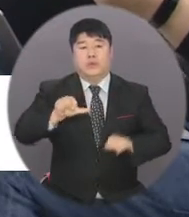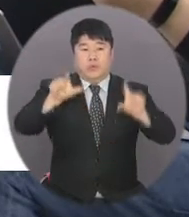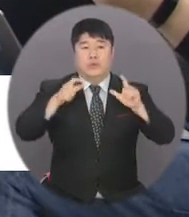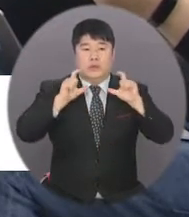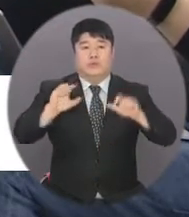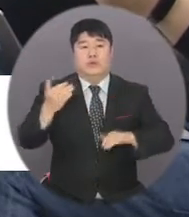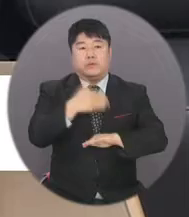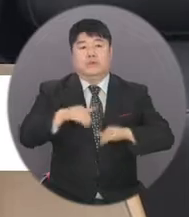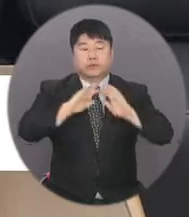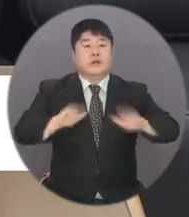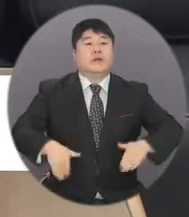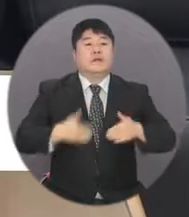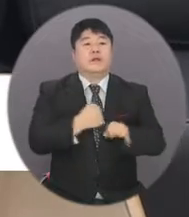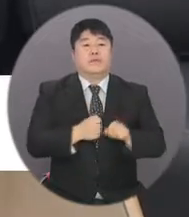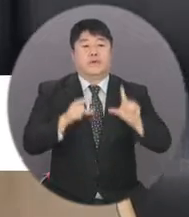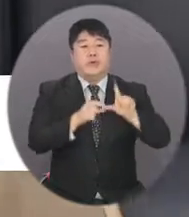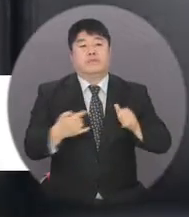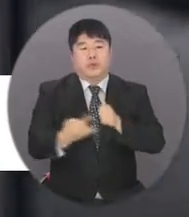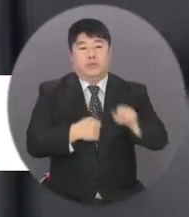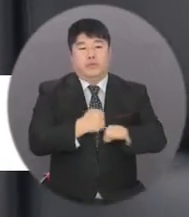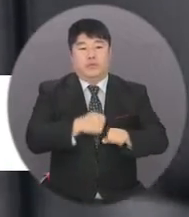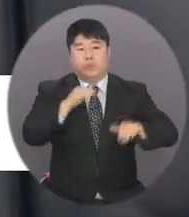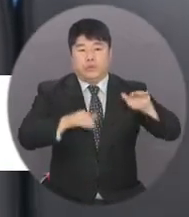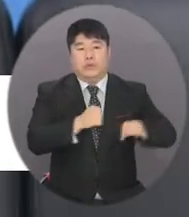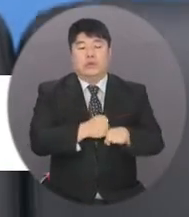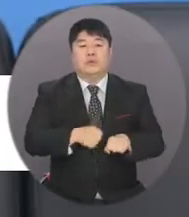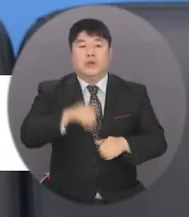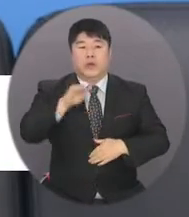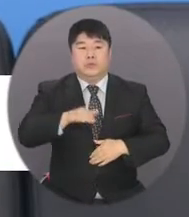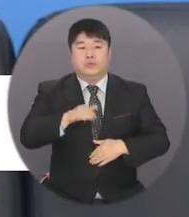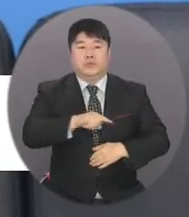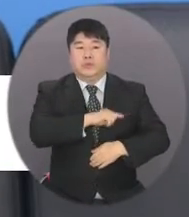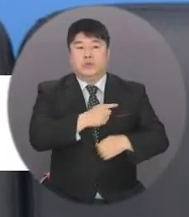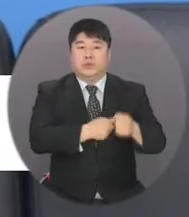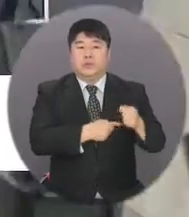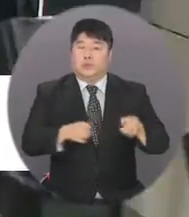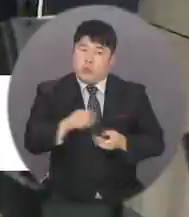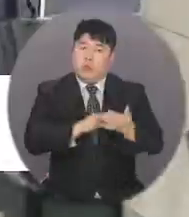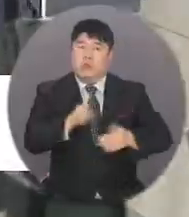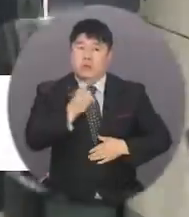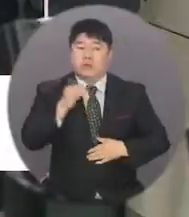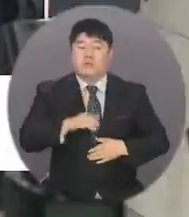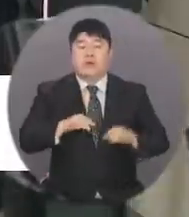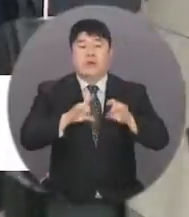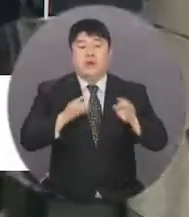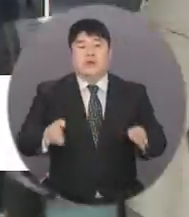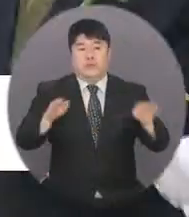예정입니다. 전라남도는 일부 위원의 편향성과 자질 논란이 제기됐지만 각 기관에서